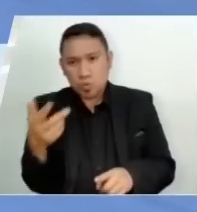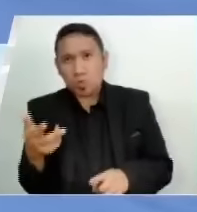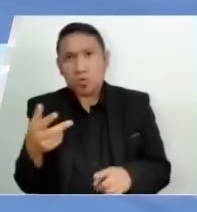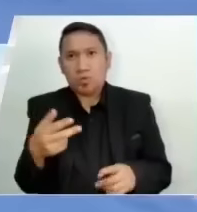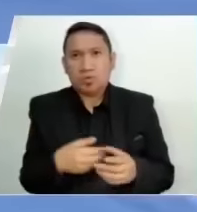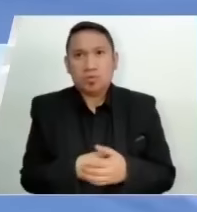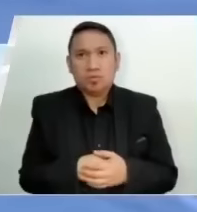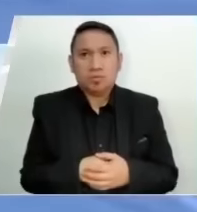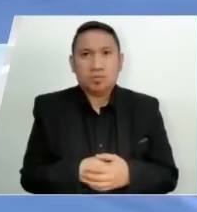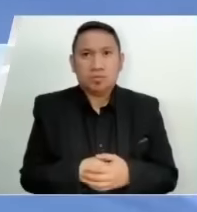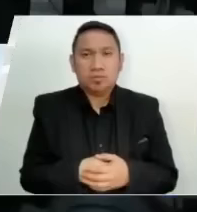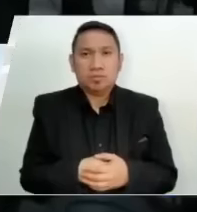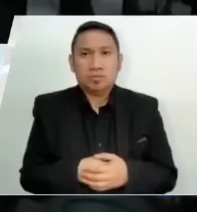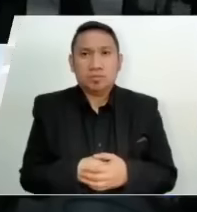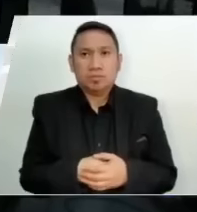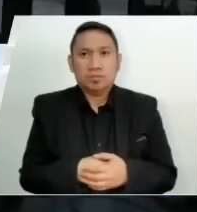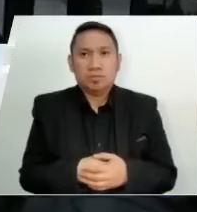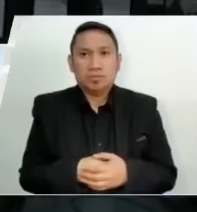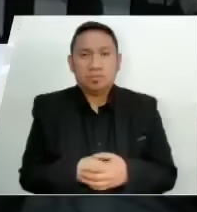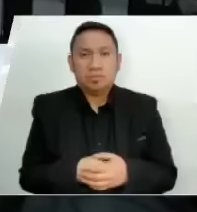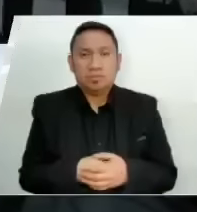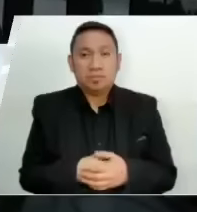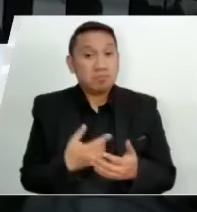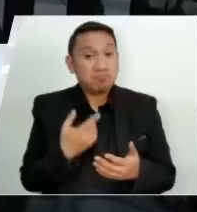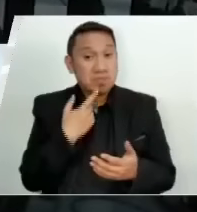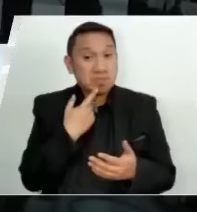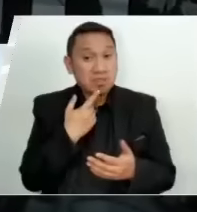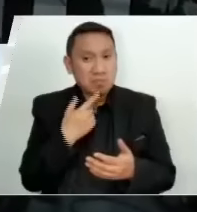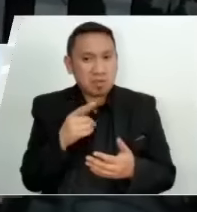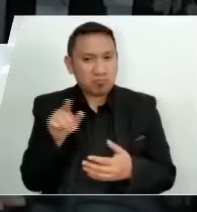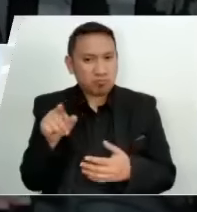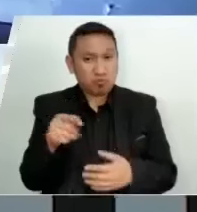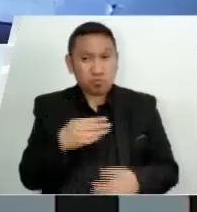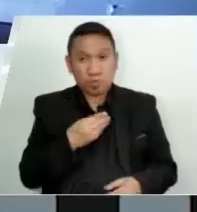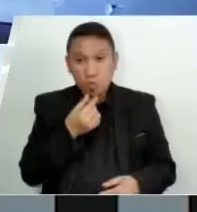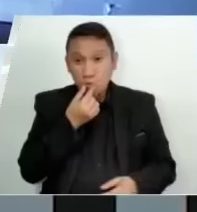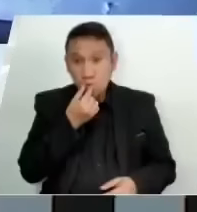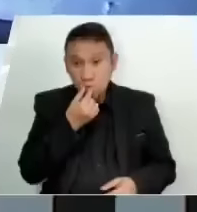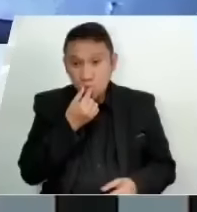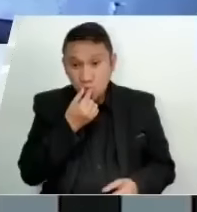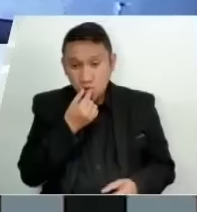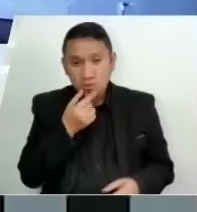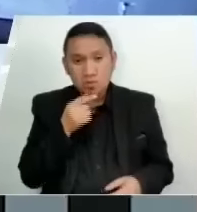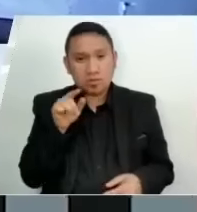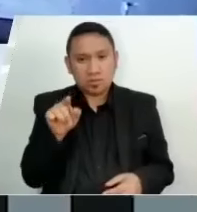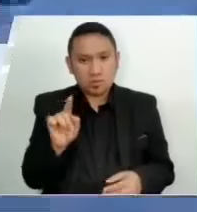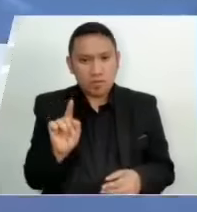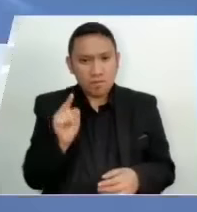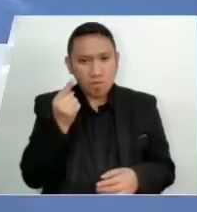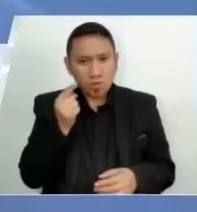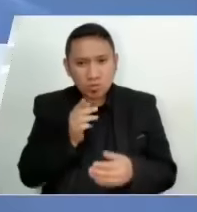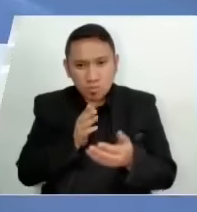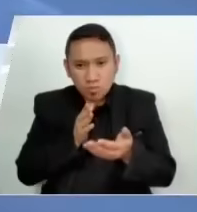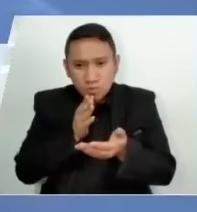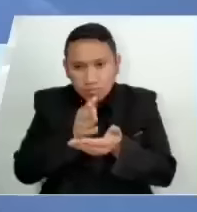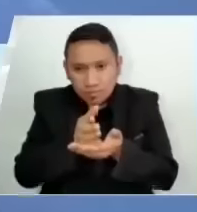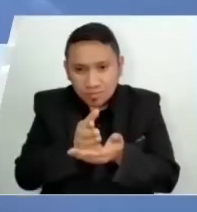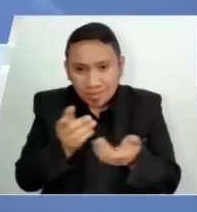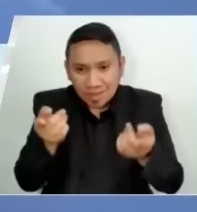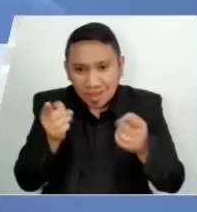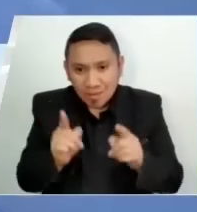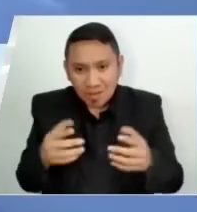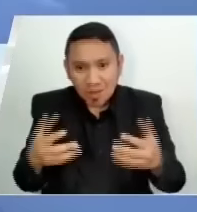multi-purpose vehicle o MPV. Kwento ng traffic enforcer ng Barangay Batasan na siyang unang rumesponde sa aksidente, nawalan daw ng